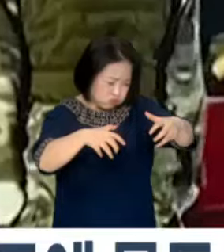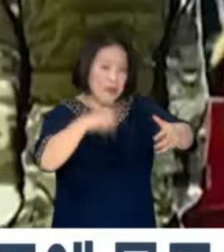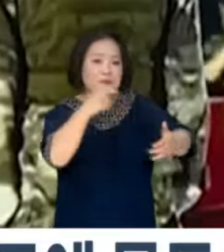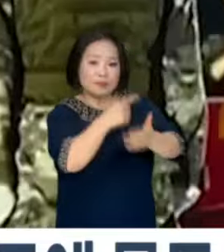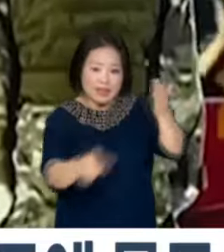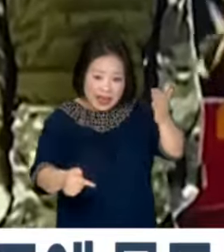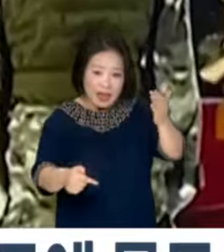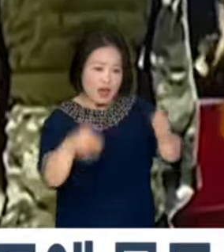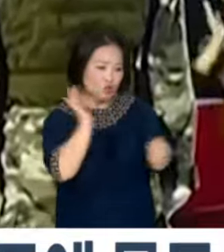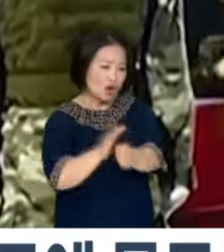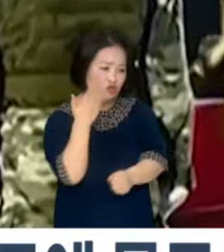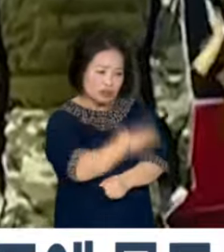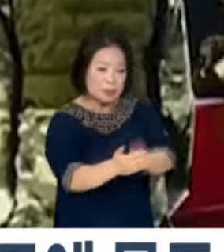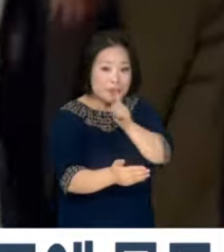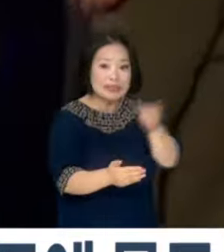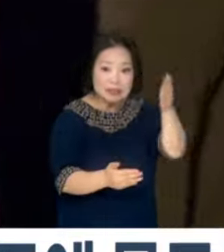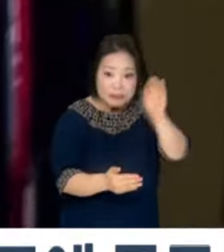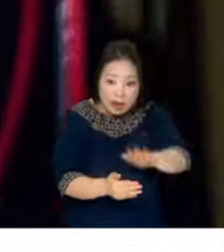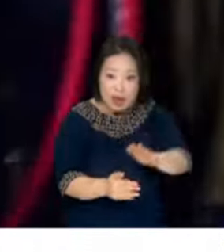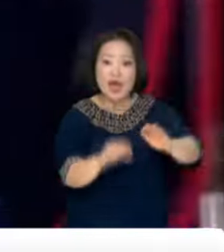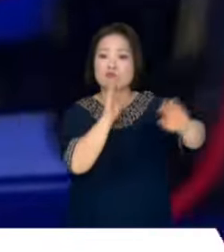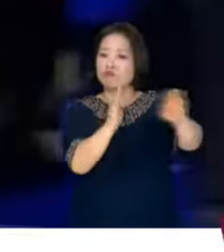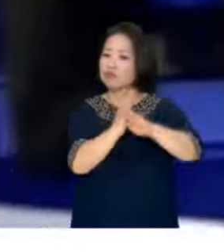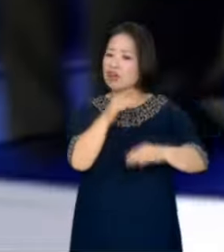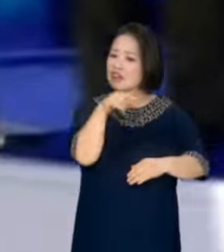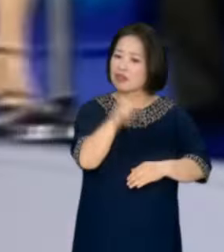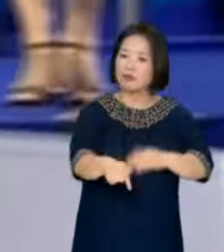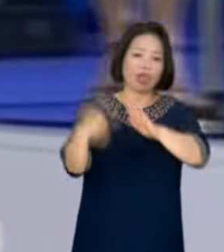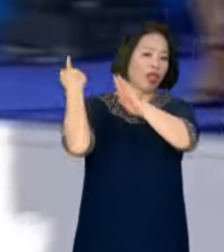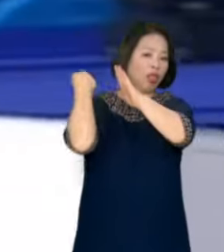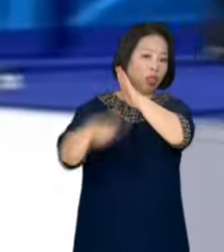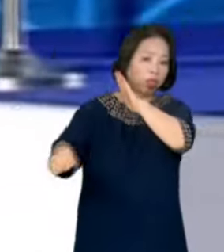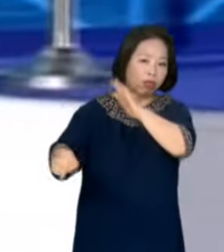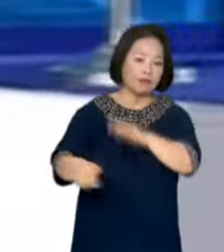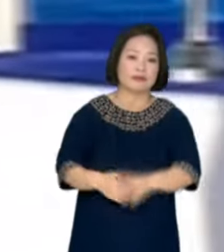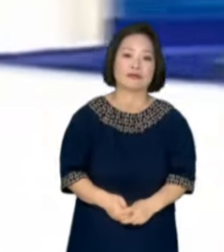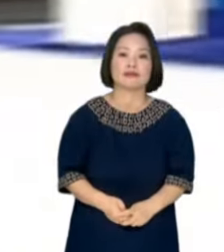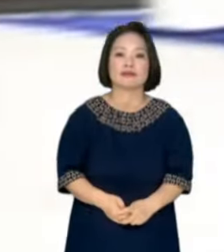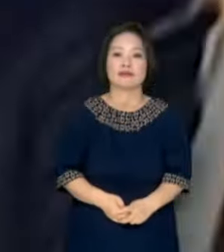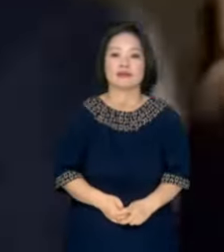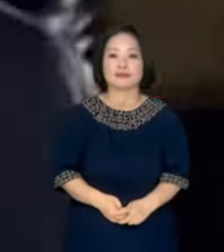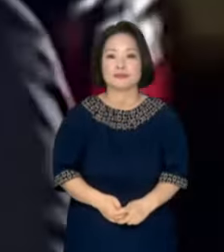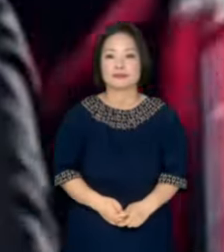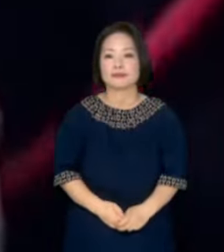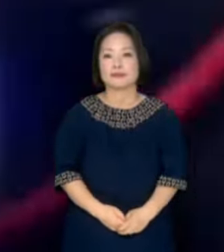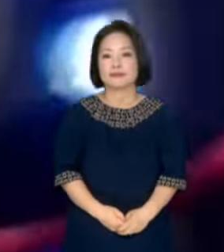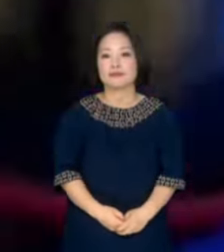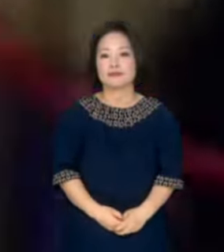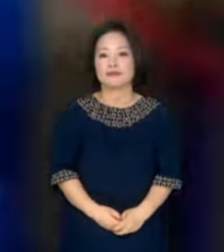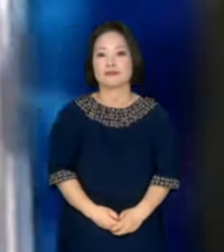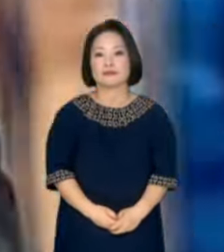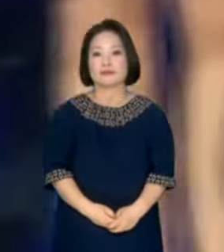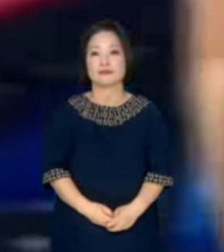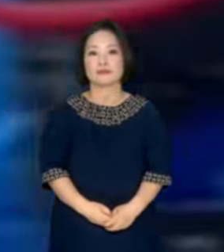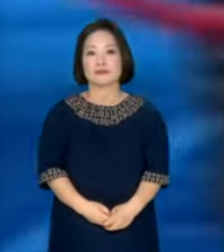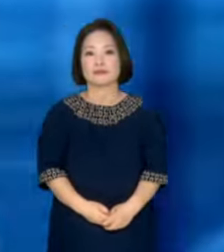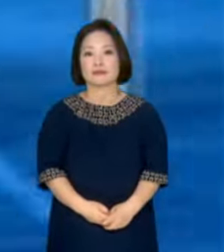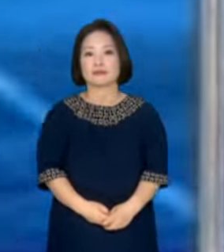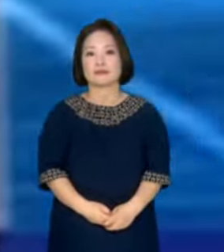내밀었음에도 북한은 여전히 적대적 대결 구도에 몰두하는 모양새입니다. 연합뉴스TV 최주원입니다.